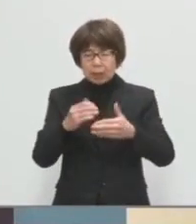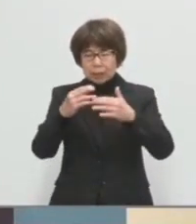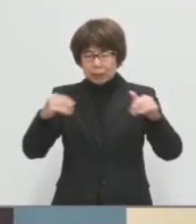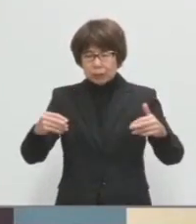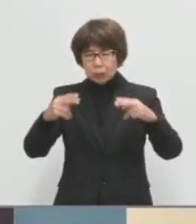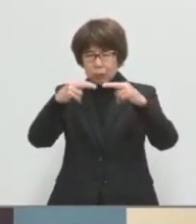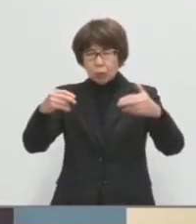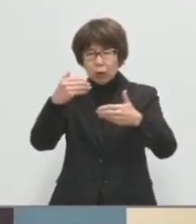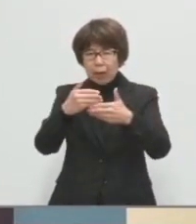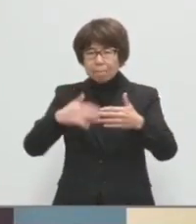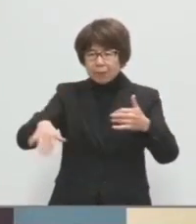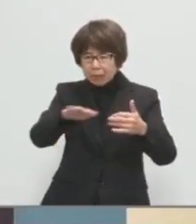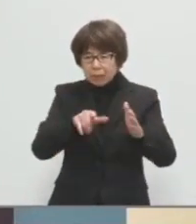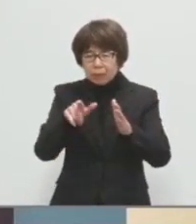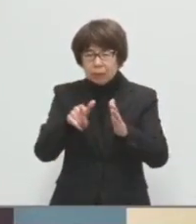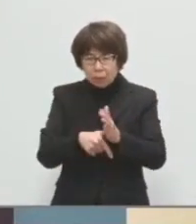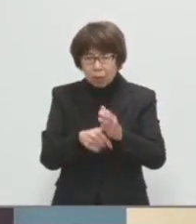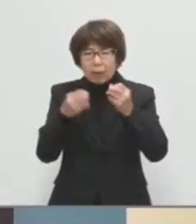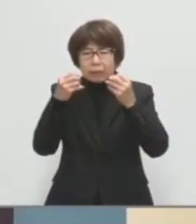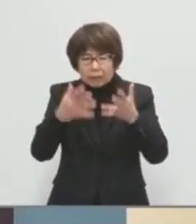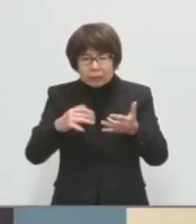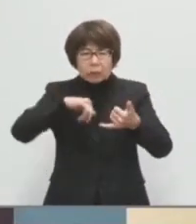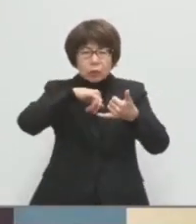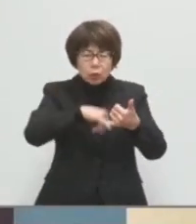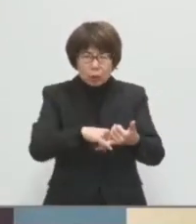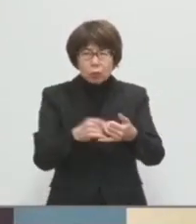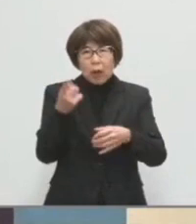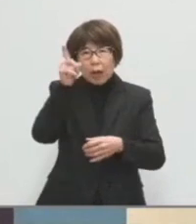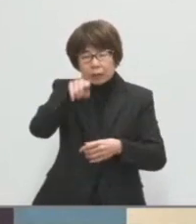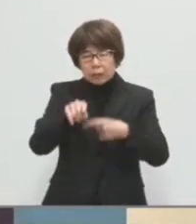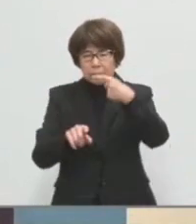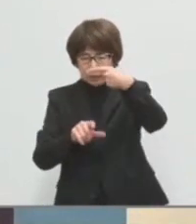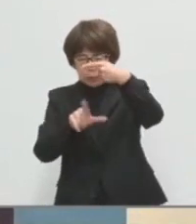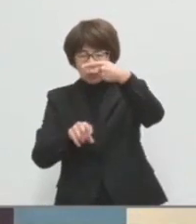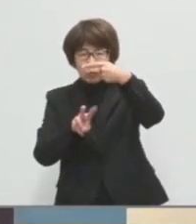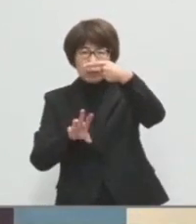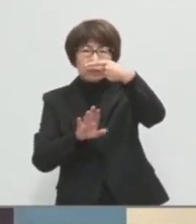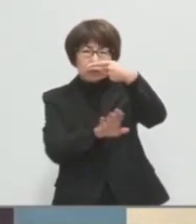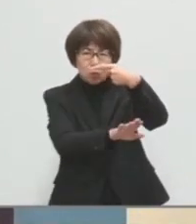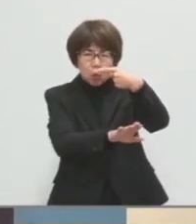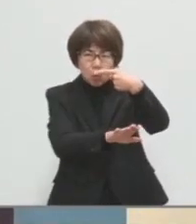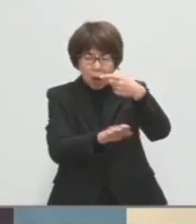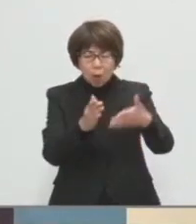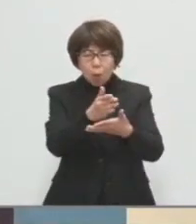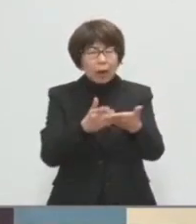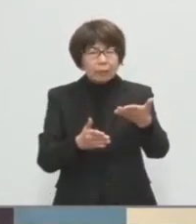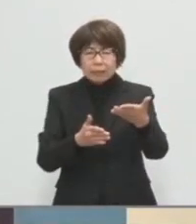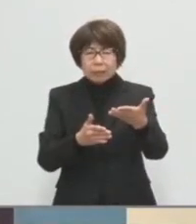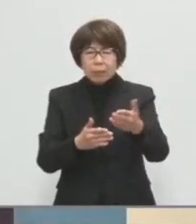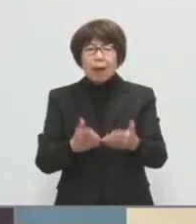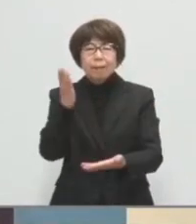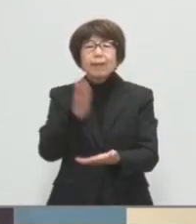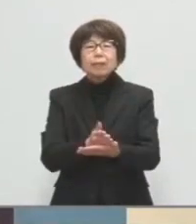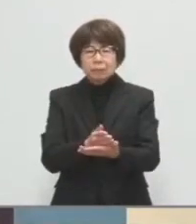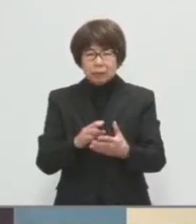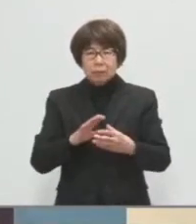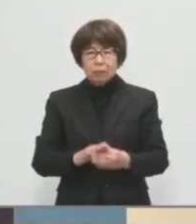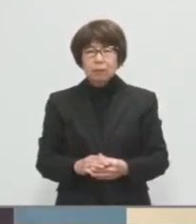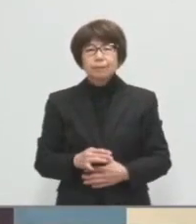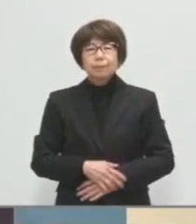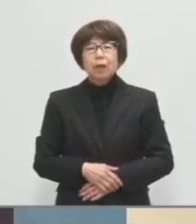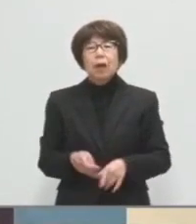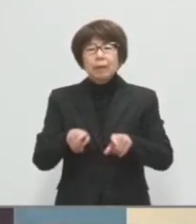神経ワークへの割引を日本一1月12日以降停止いたしますあわせまして